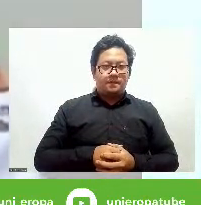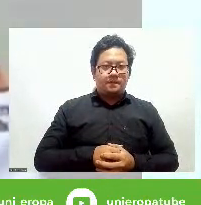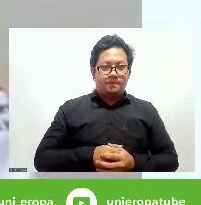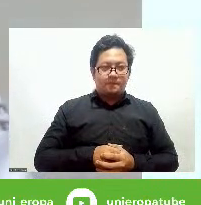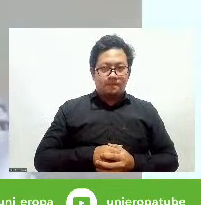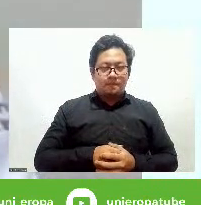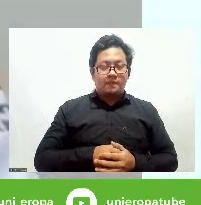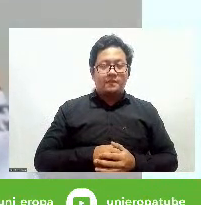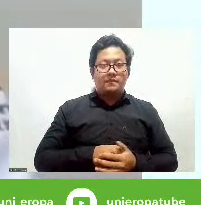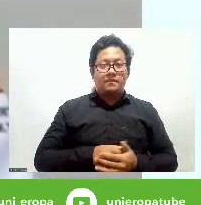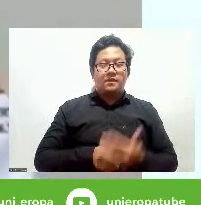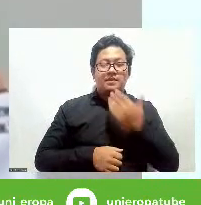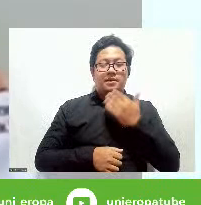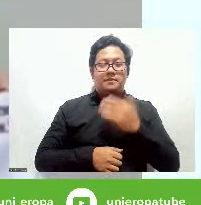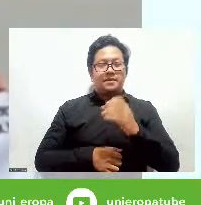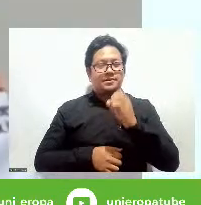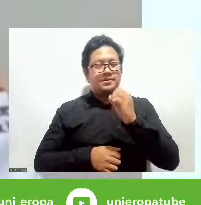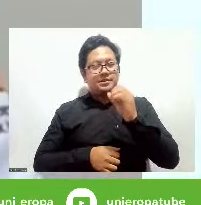sore